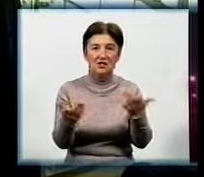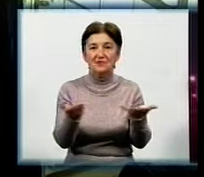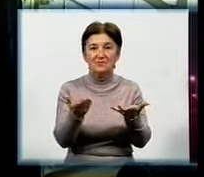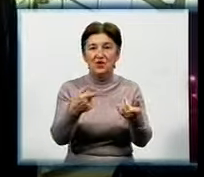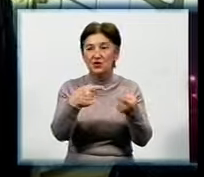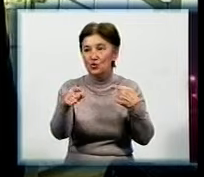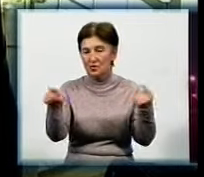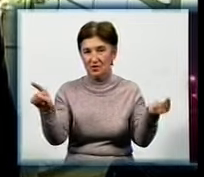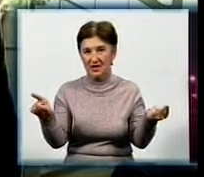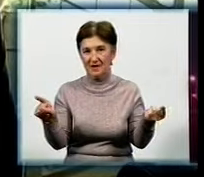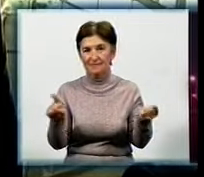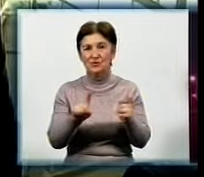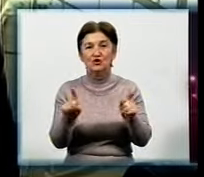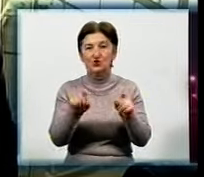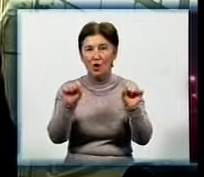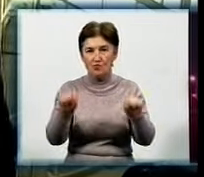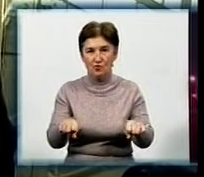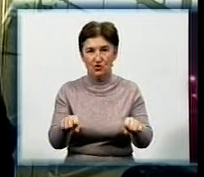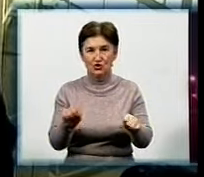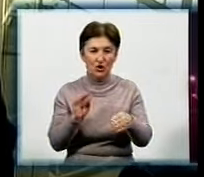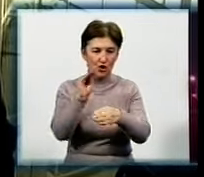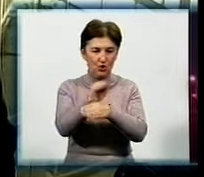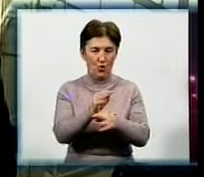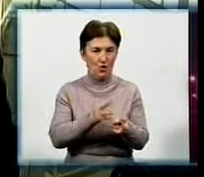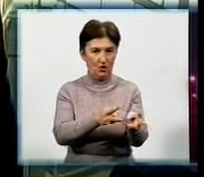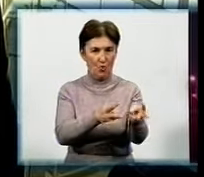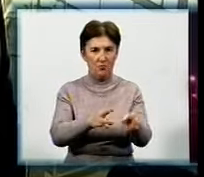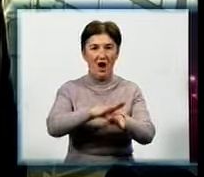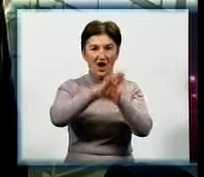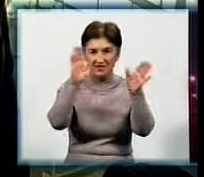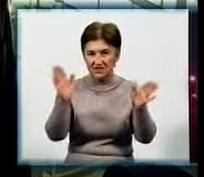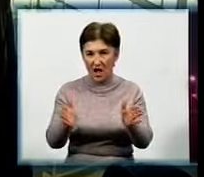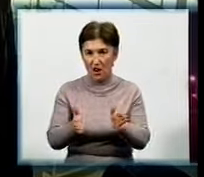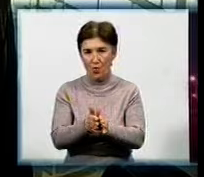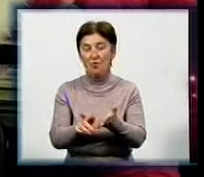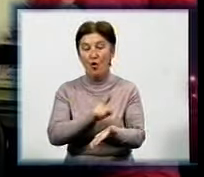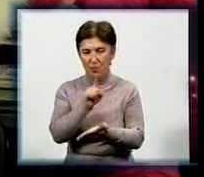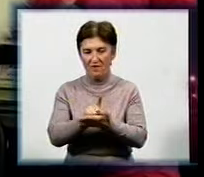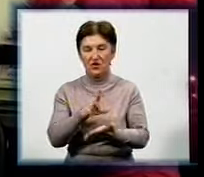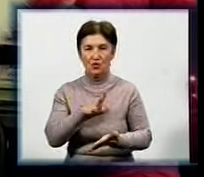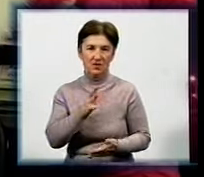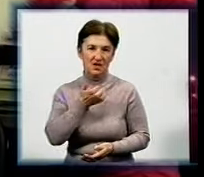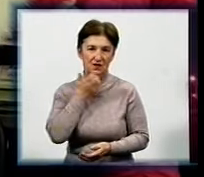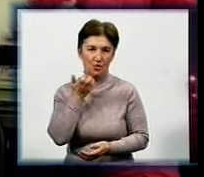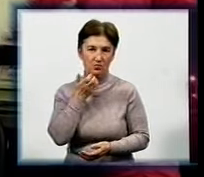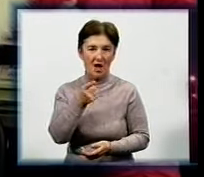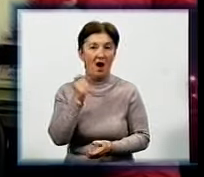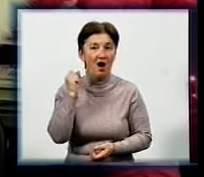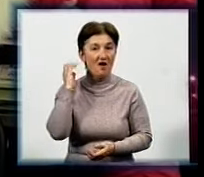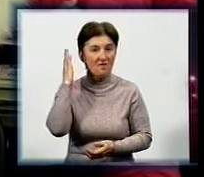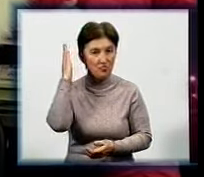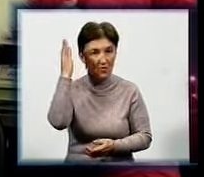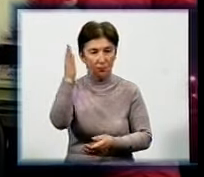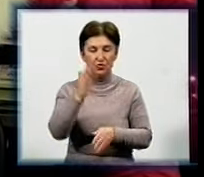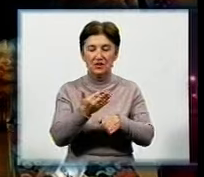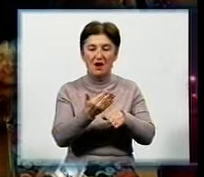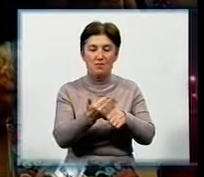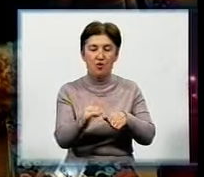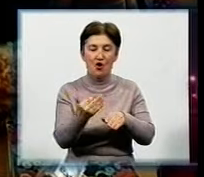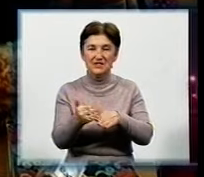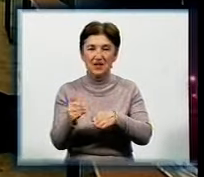нагрівачі якими можна буде підтопити А так в цілому в школі повинно бути тепло в майбутньому ж у школі планують поступово замінити